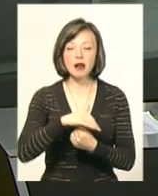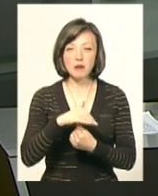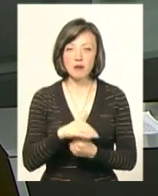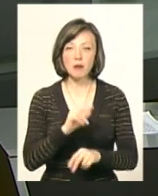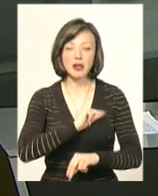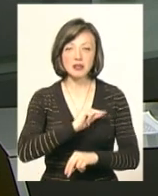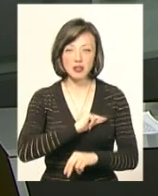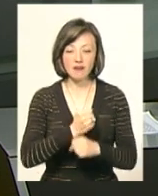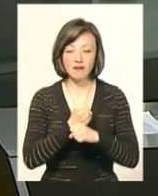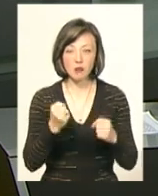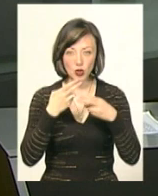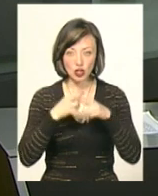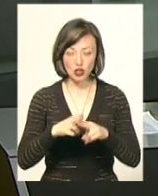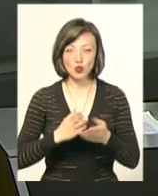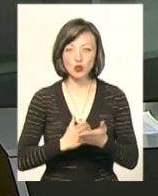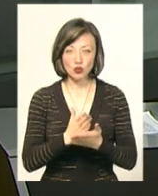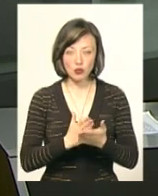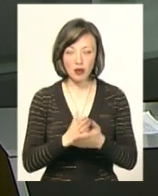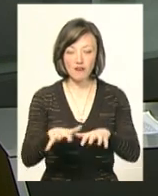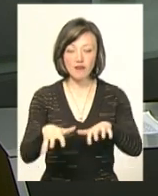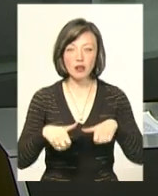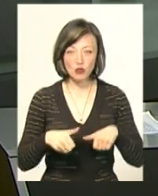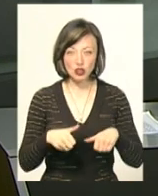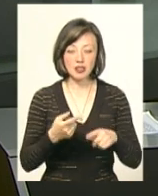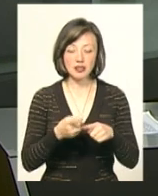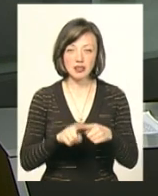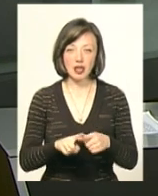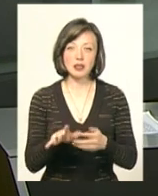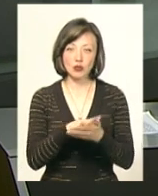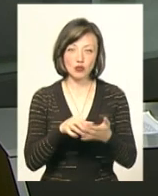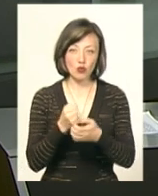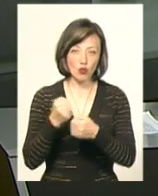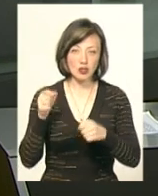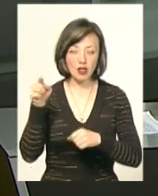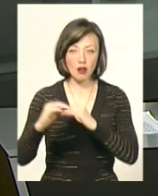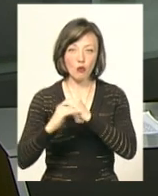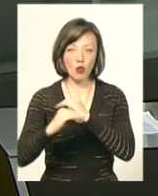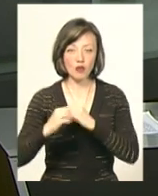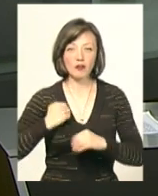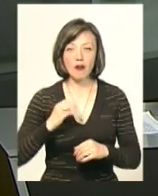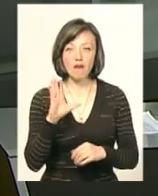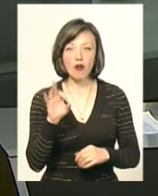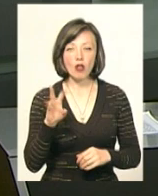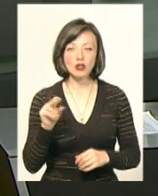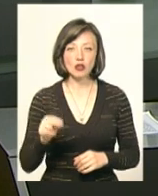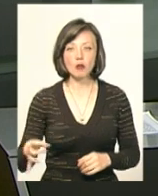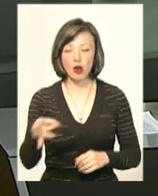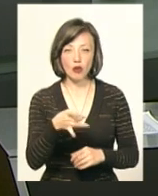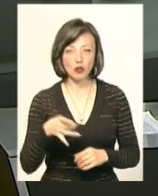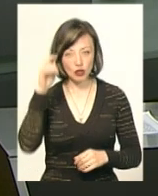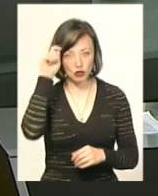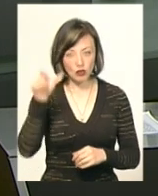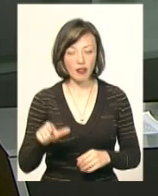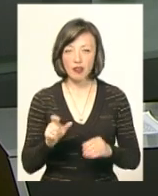Працівники вибухотехнічної служби ГУНП вилучили снаряди і знешкодили їх на військовому полігоні у Волочиському районі. Чоловіка